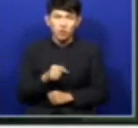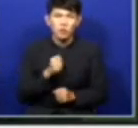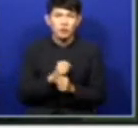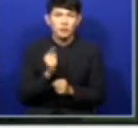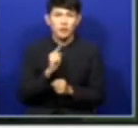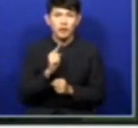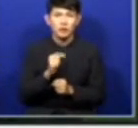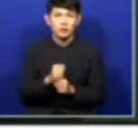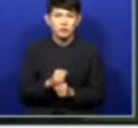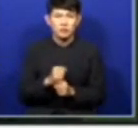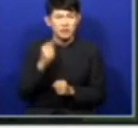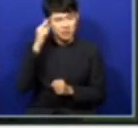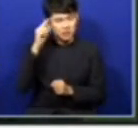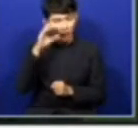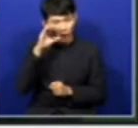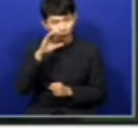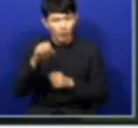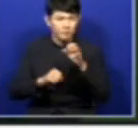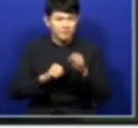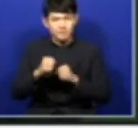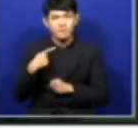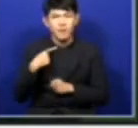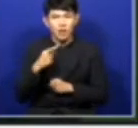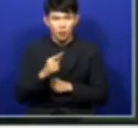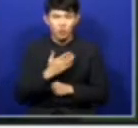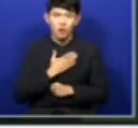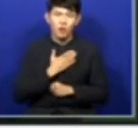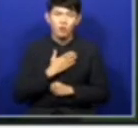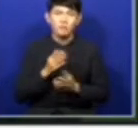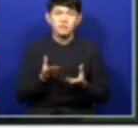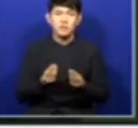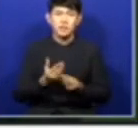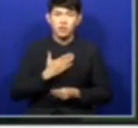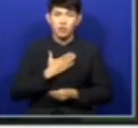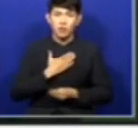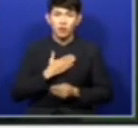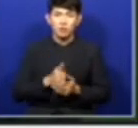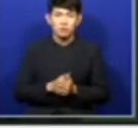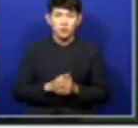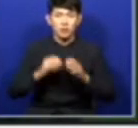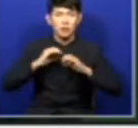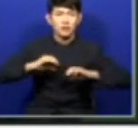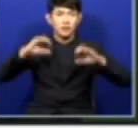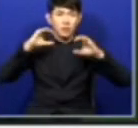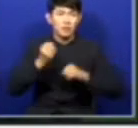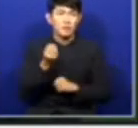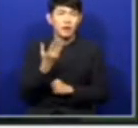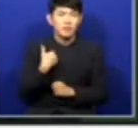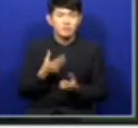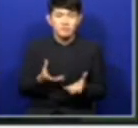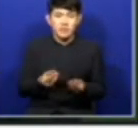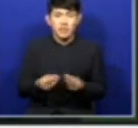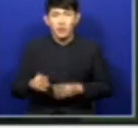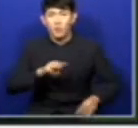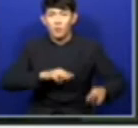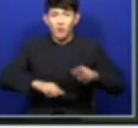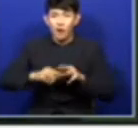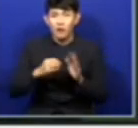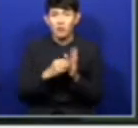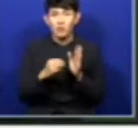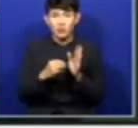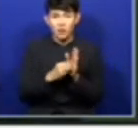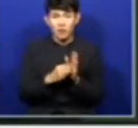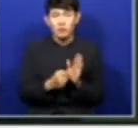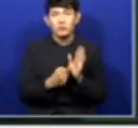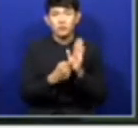จะต้องแสวงหาประโยชน์จากพื้นที่ที่เขามีราชการส่วนใหญ่ที่มีพื้นที่ในกรุงเทพมหานครไม่ว่